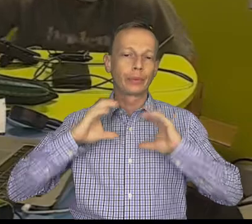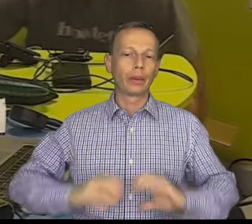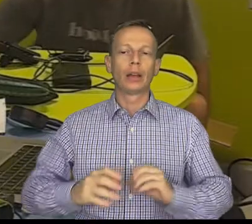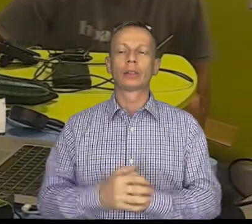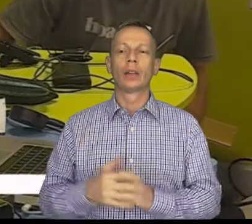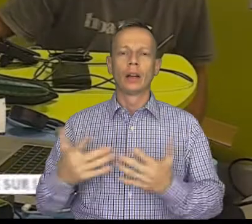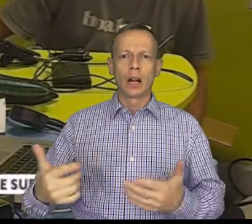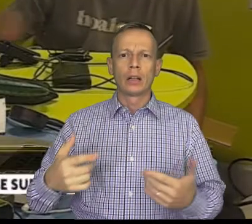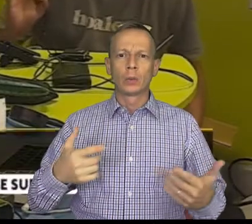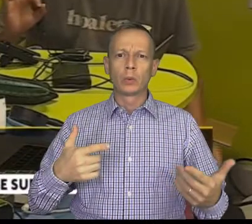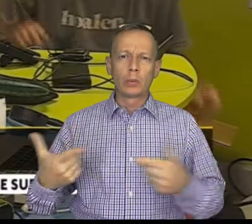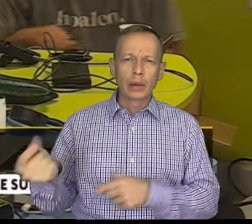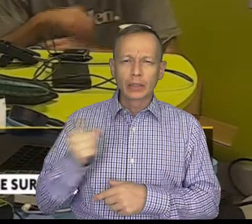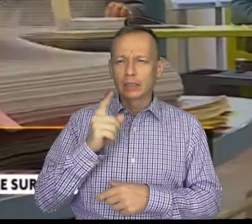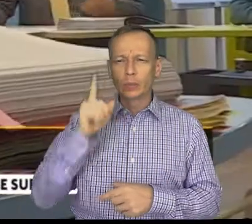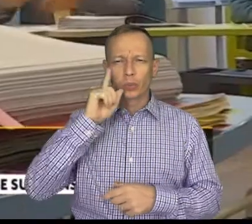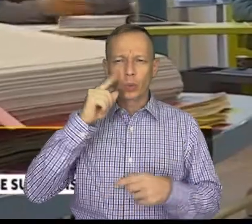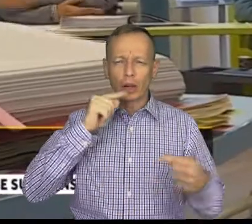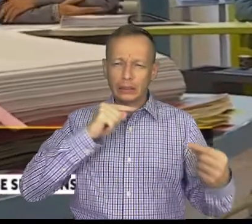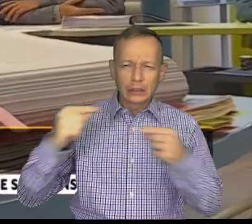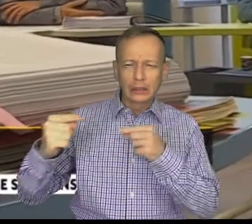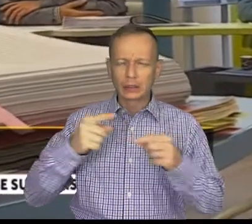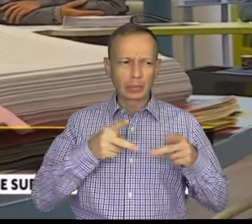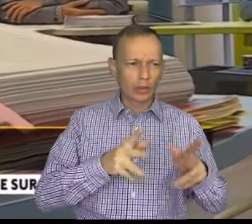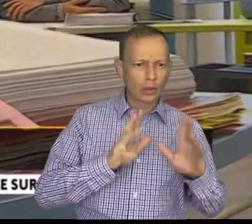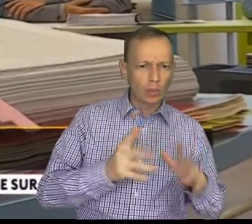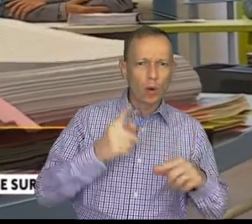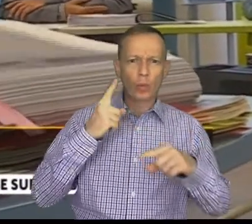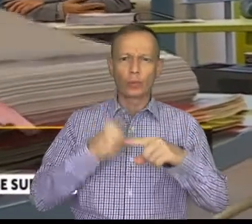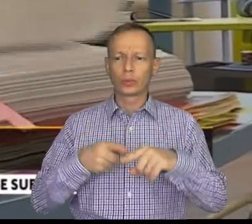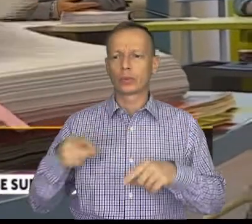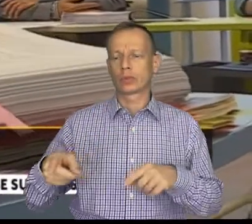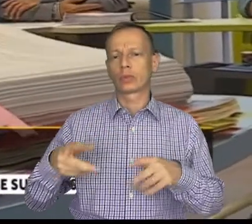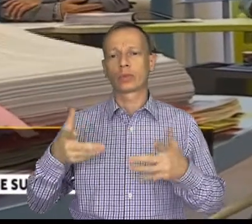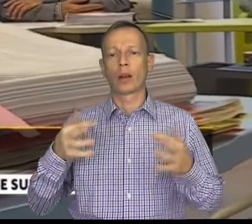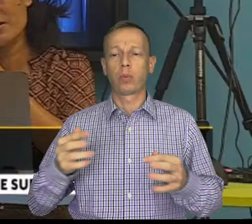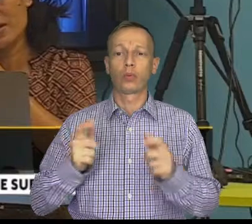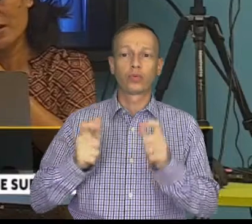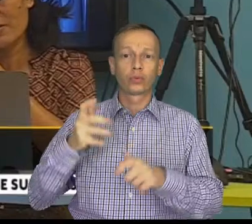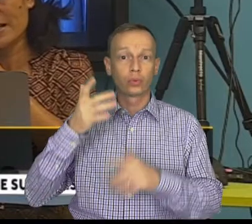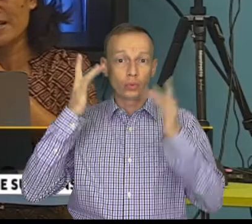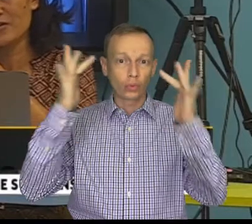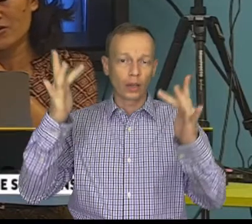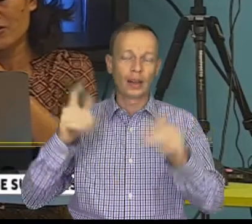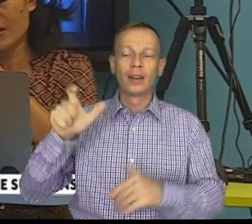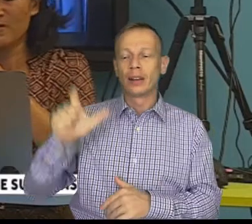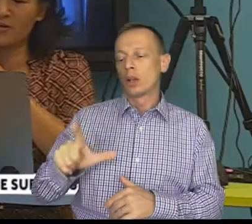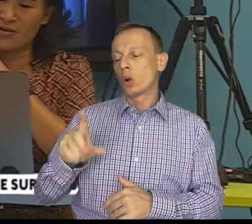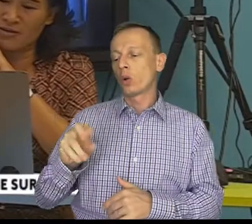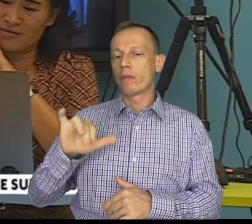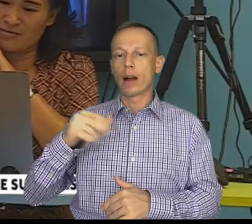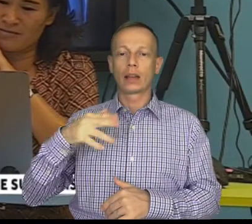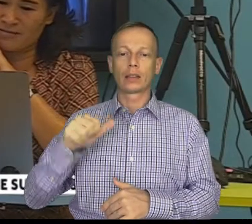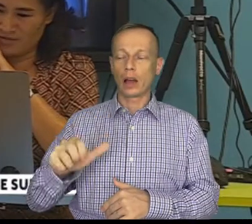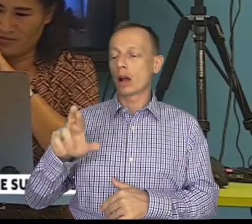Tahiti entre tension pédagogique et ambiguïté culturelle. C'est la thèse qu'a choisi de soutenir Lovaina Rochette, une thèse qu'elle